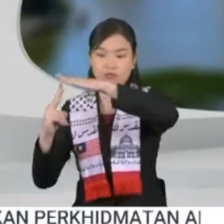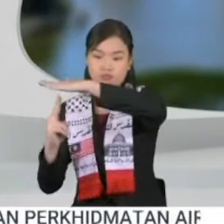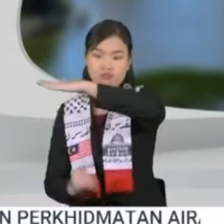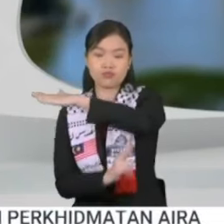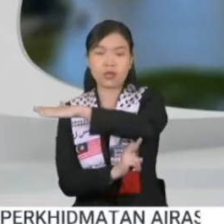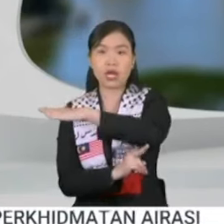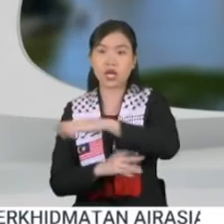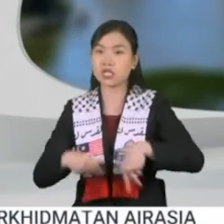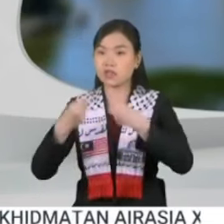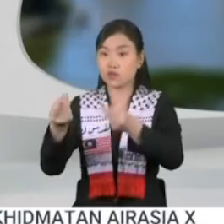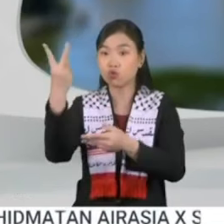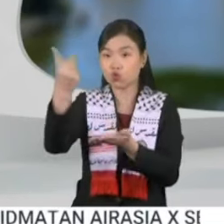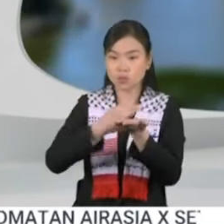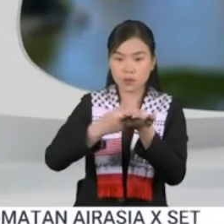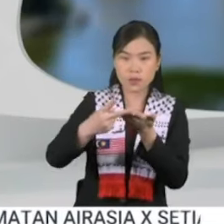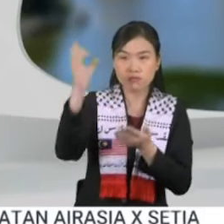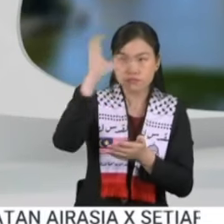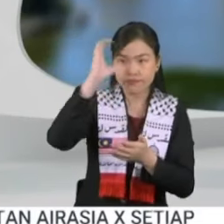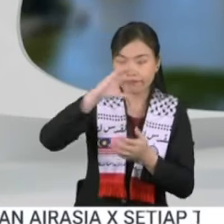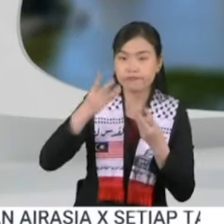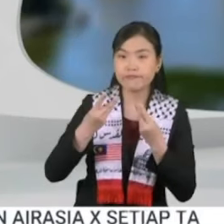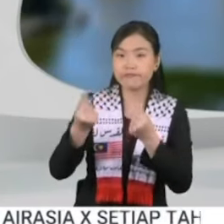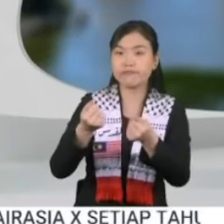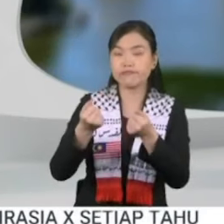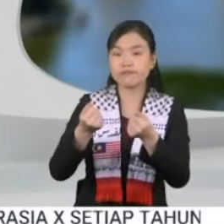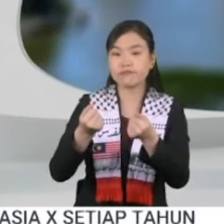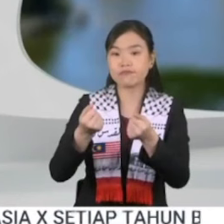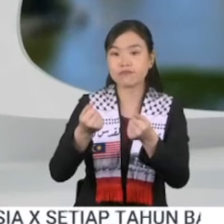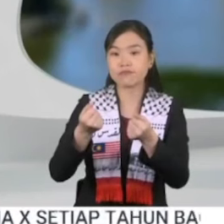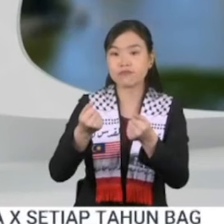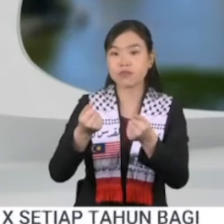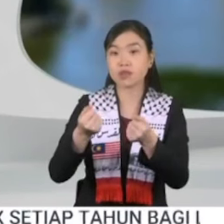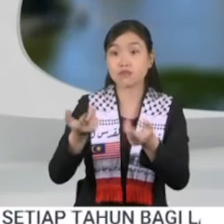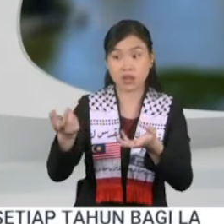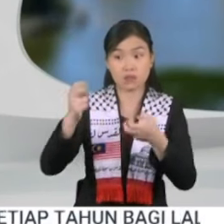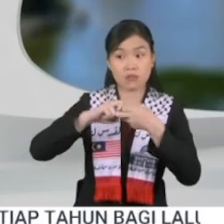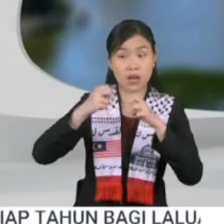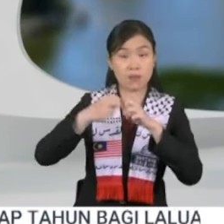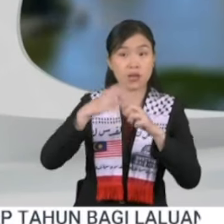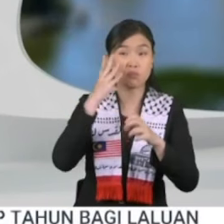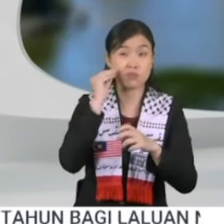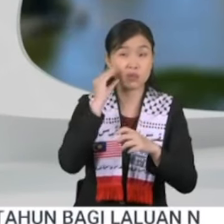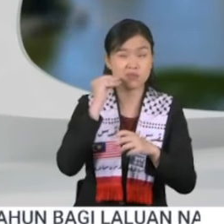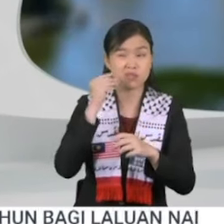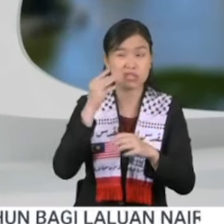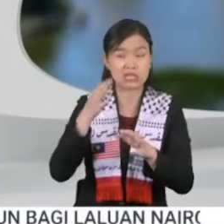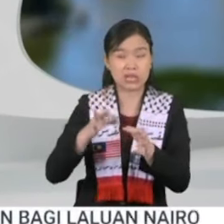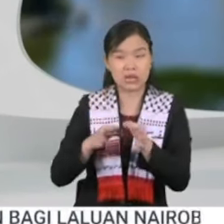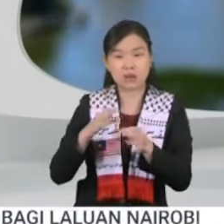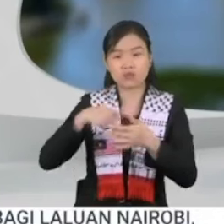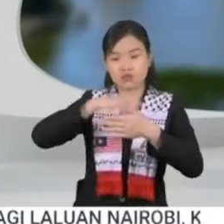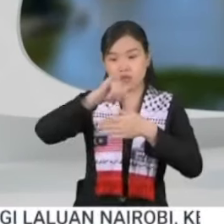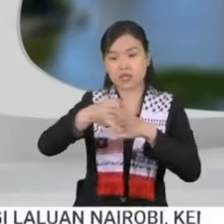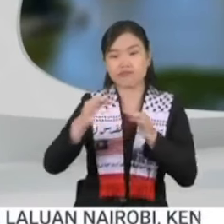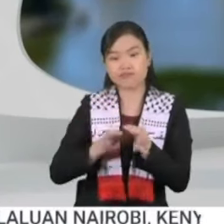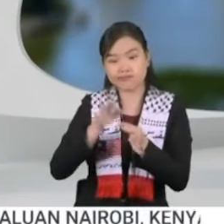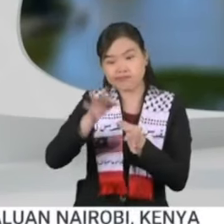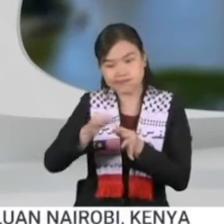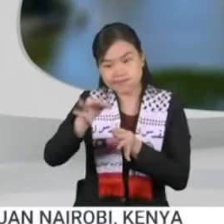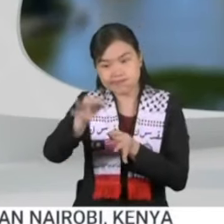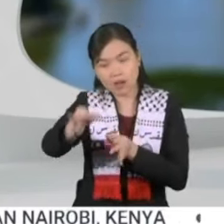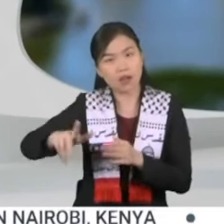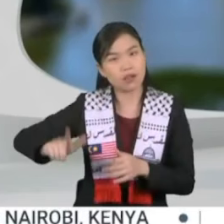diberi tempoh 2 minggu untuk mencari penyelesaian bagi masalah dihadapi sehingga menyebabkan projek itu mengalami